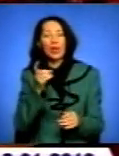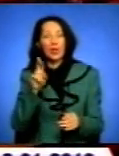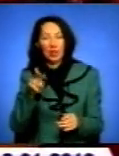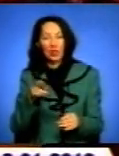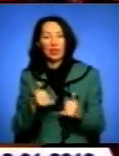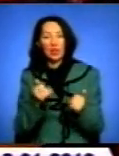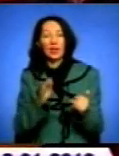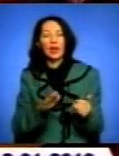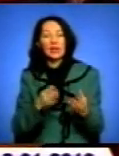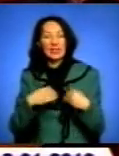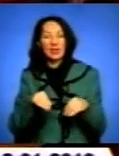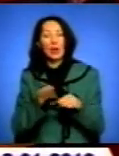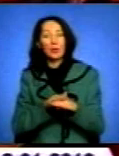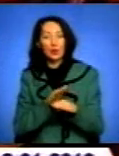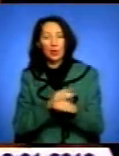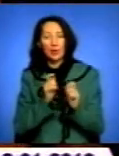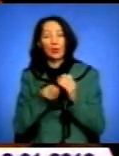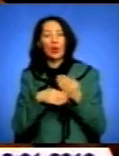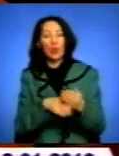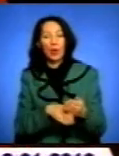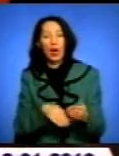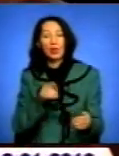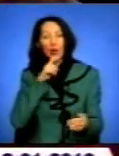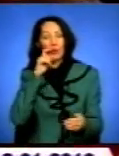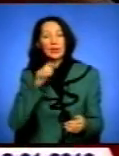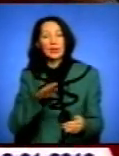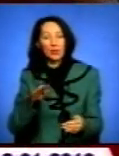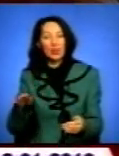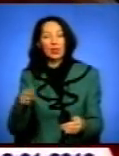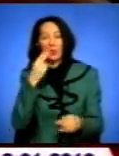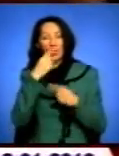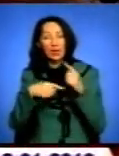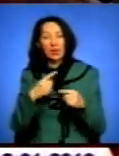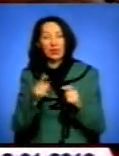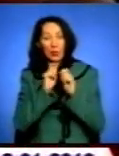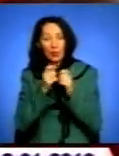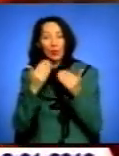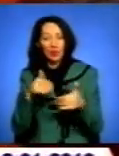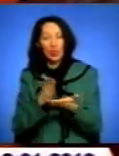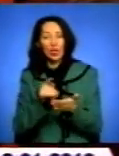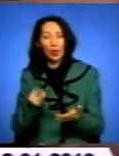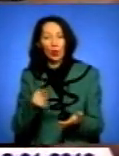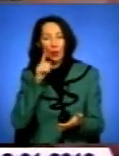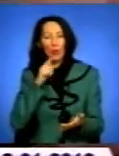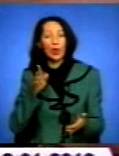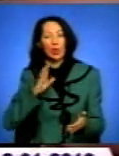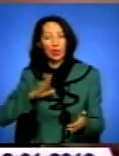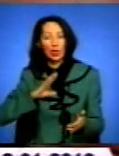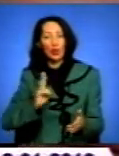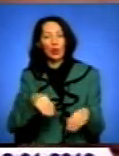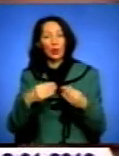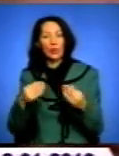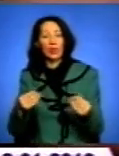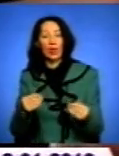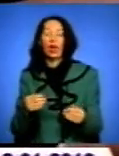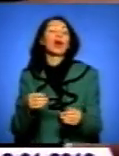Допомагати українським дітям – традиція. Подарунки з Чехії вже тут. Поки чекають тих, хто має їх вручити, школярів розважає символ минулого року –